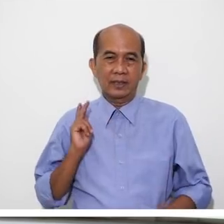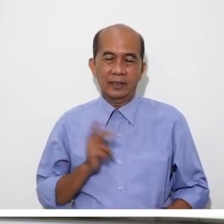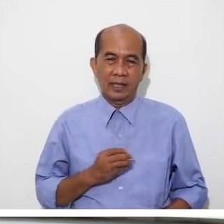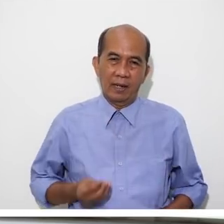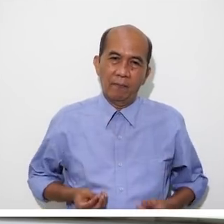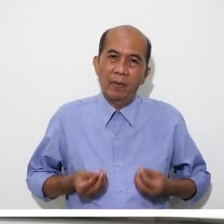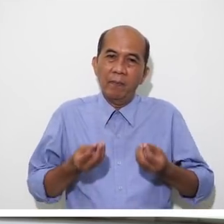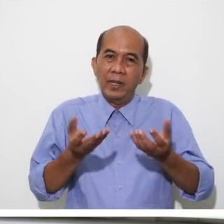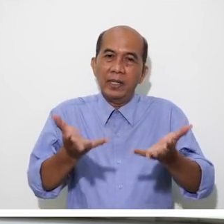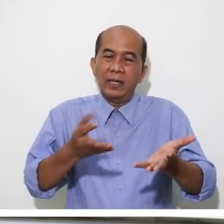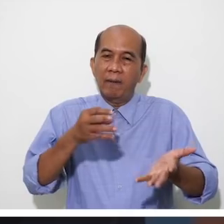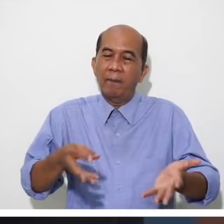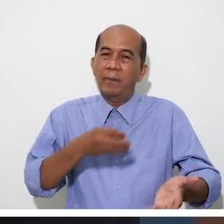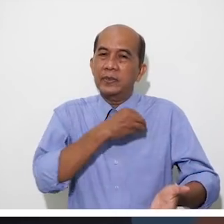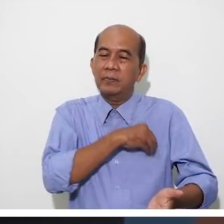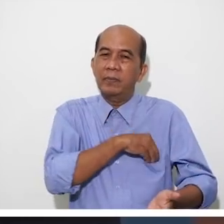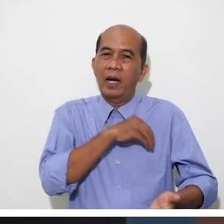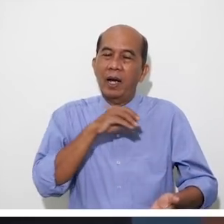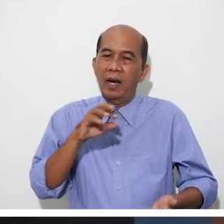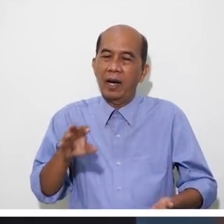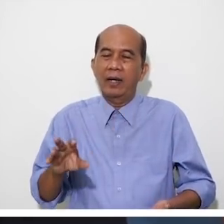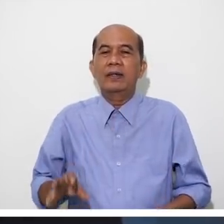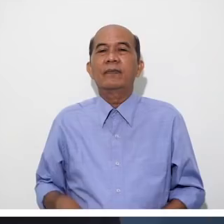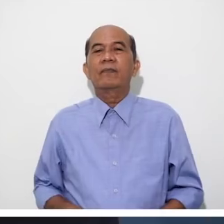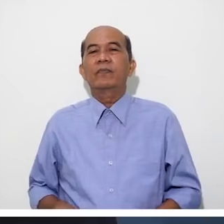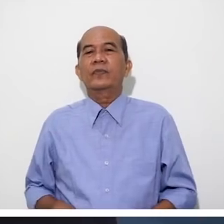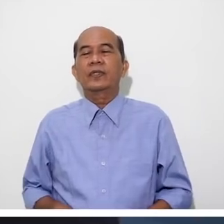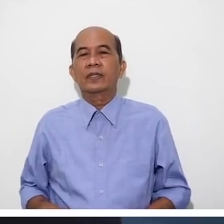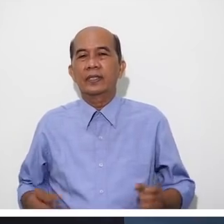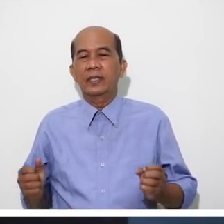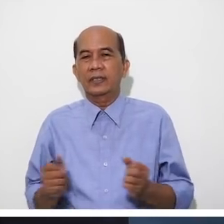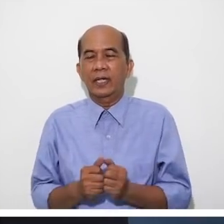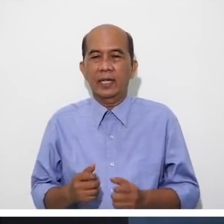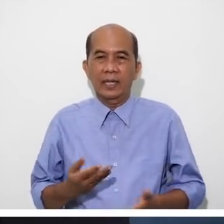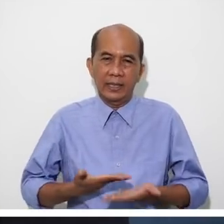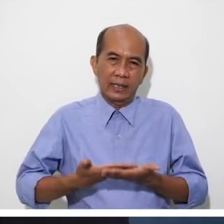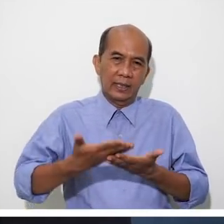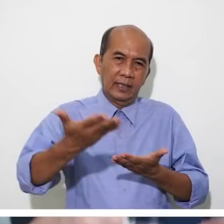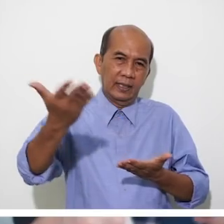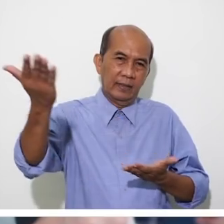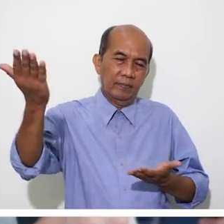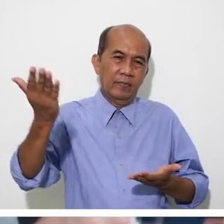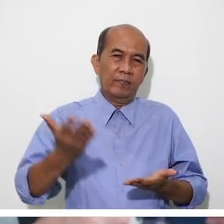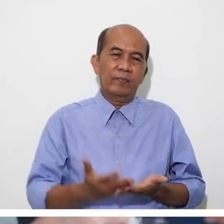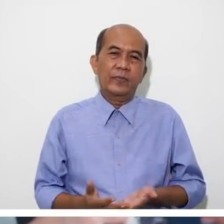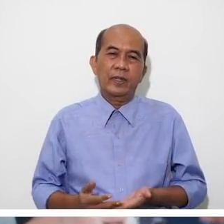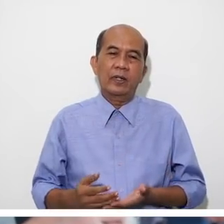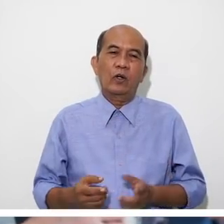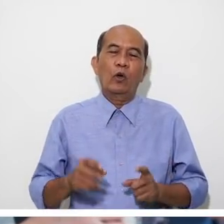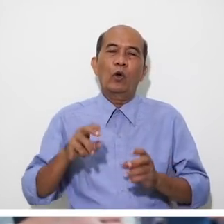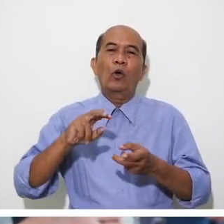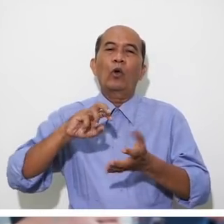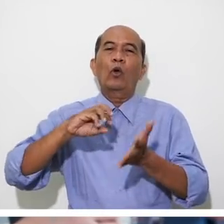persembahan yang terbaik bagi Tuhan. Mari kita memberikan persembahan dengan cara transfer kepada nomor